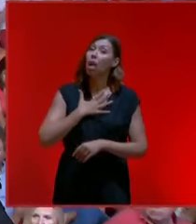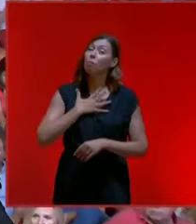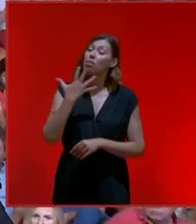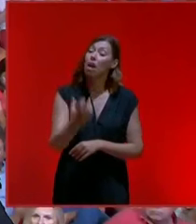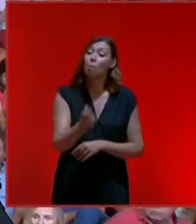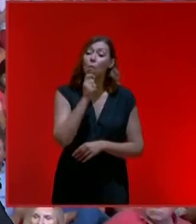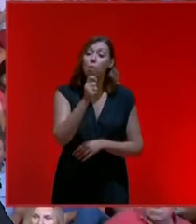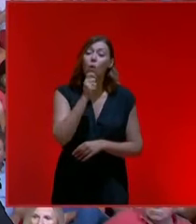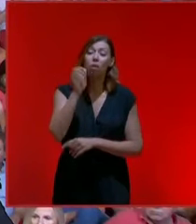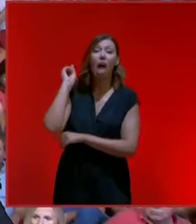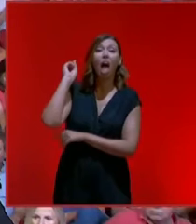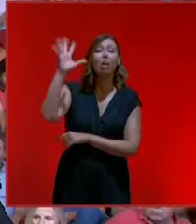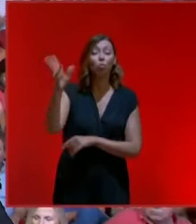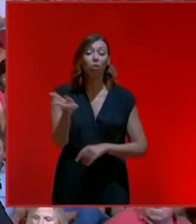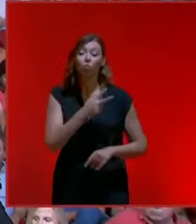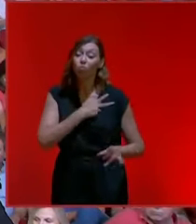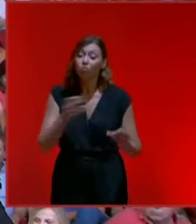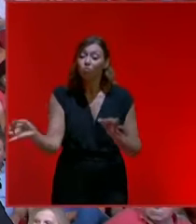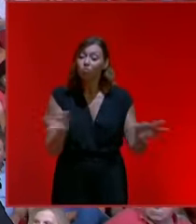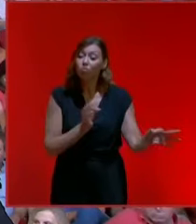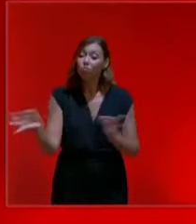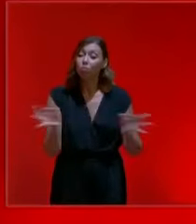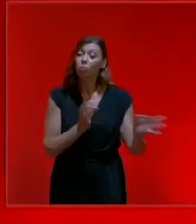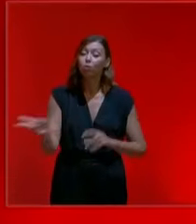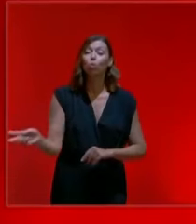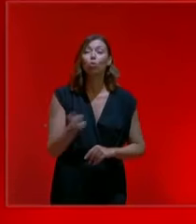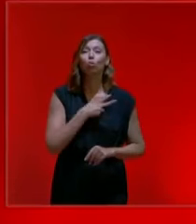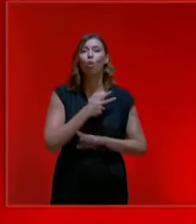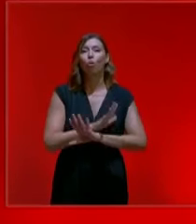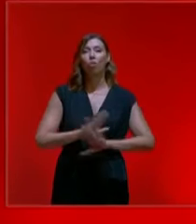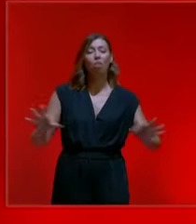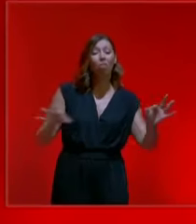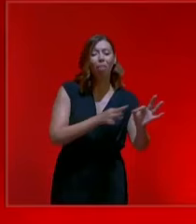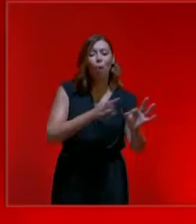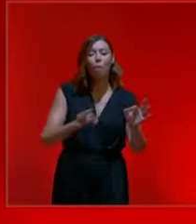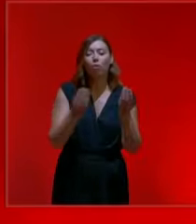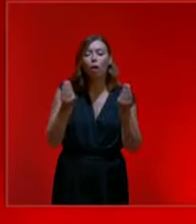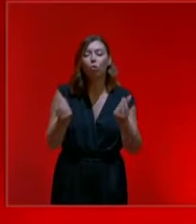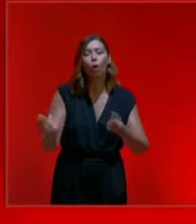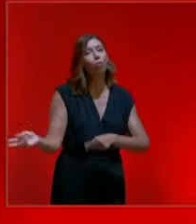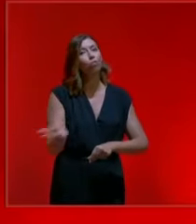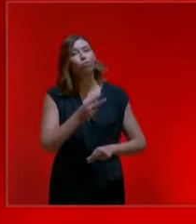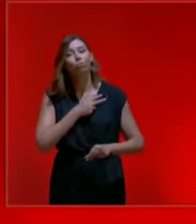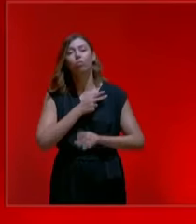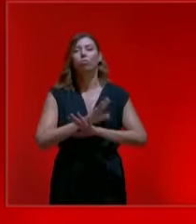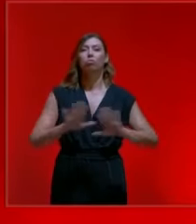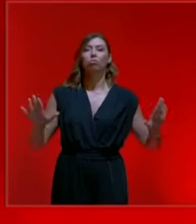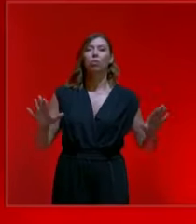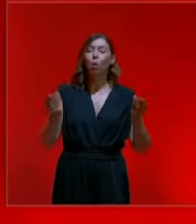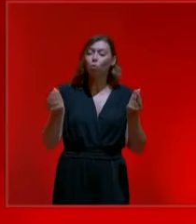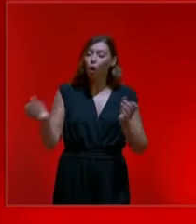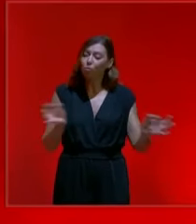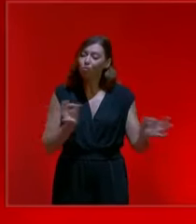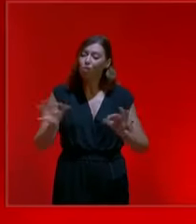επειδή είχαμε πολιτικό και διπλωματικό προβάδισμα, επειδή είχαμε και επιχειρησιακό προβάδισμα και στο κάτω-κάτω